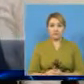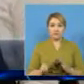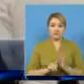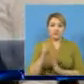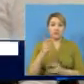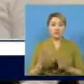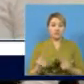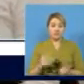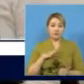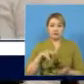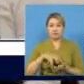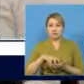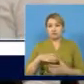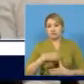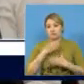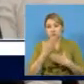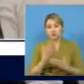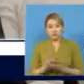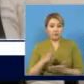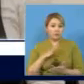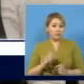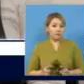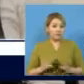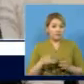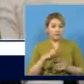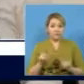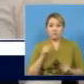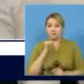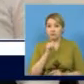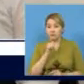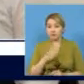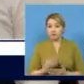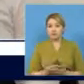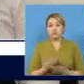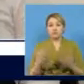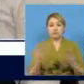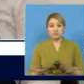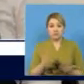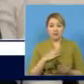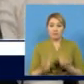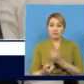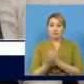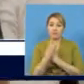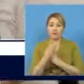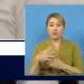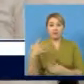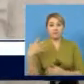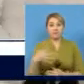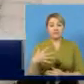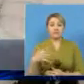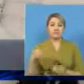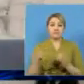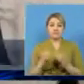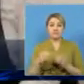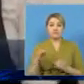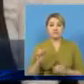Вначале, конечно, было страшно, но я решила рискнуть и попробовать, о чем нисколько не жалею. Зато сейчас принимаю порядка 5-10